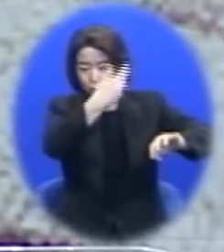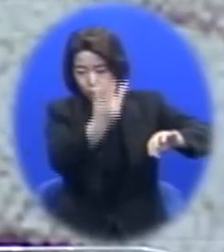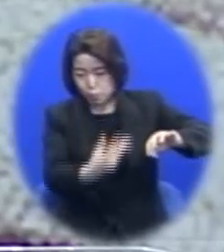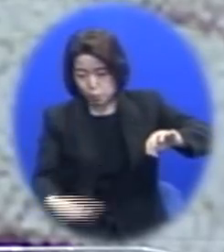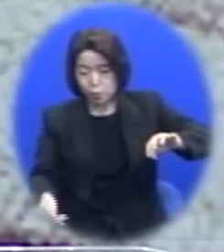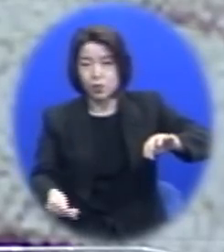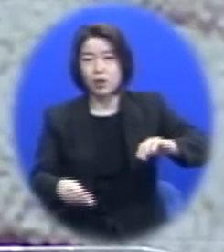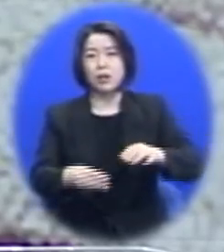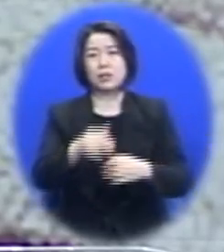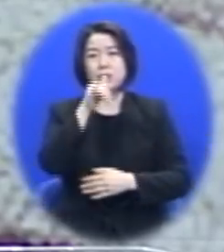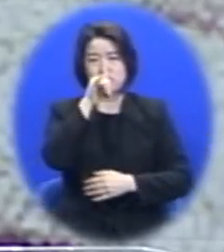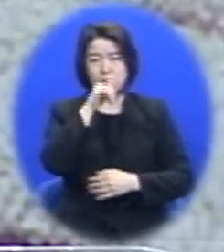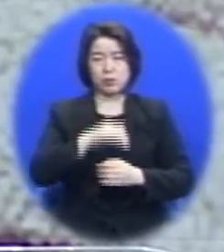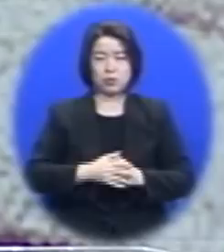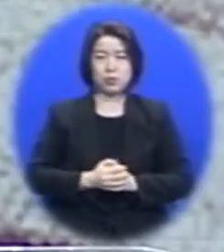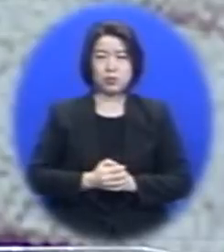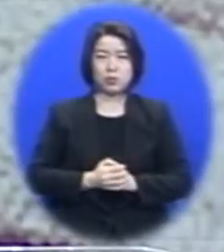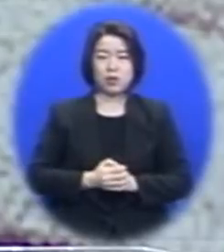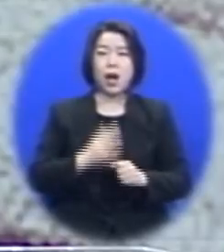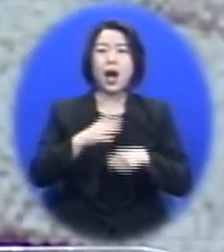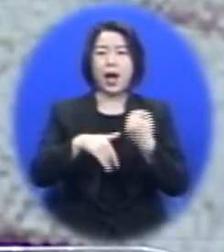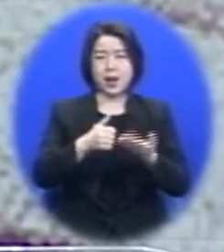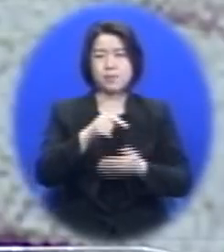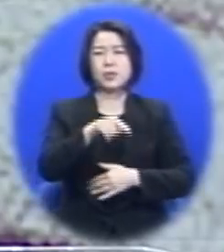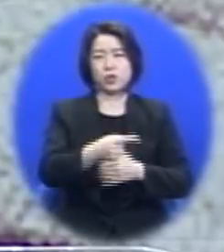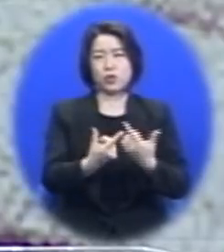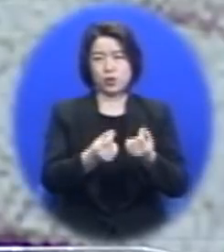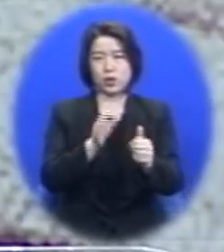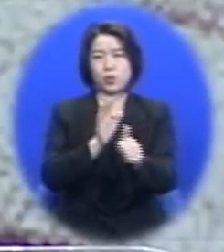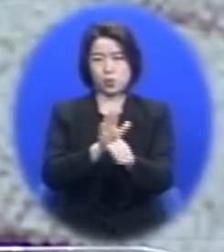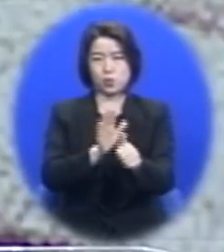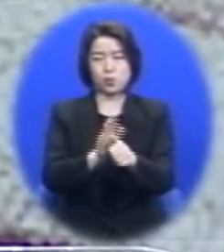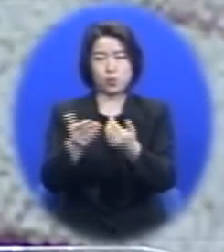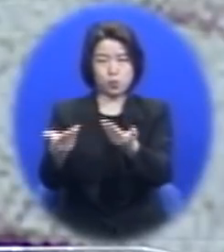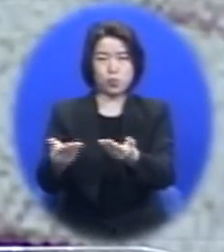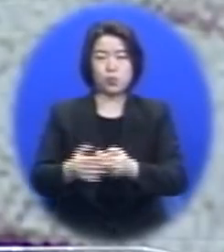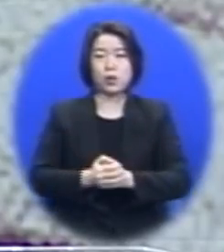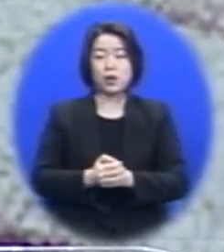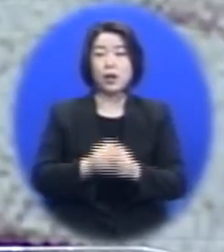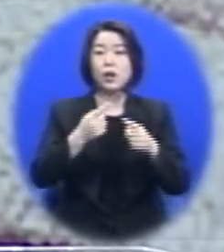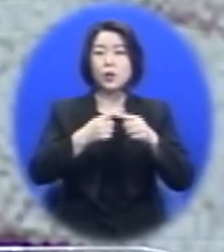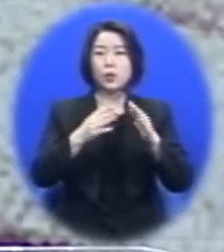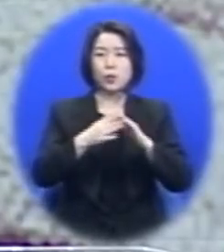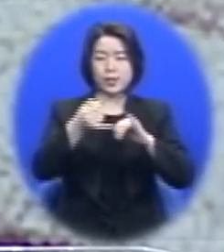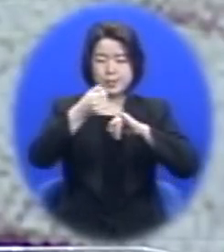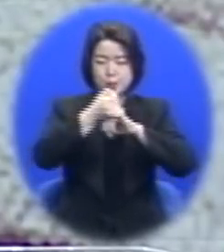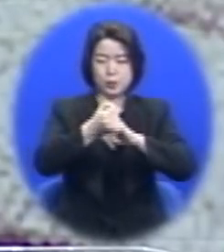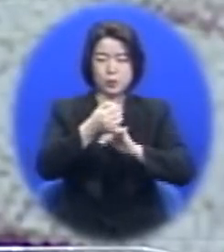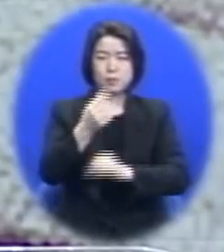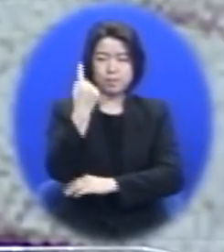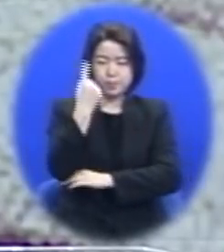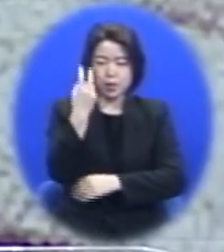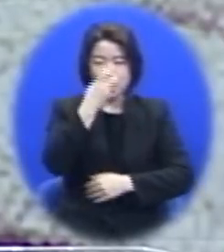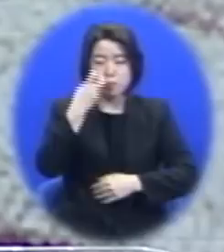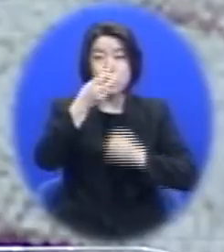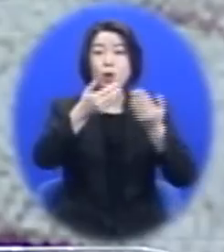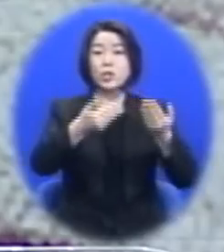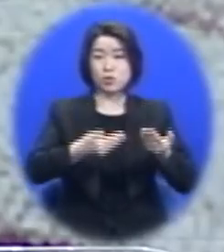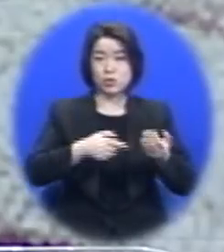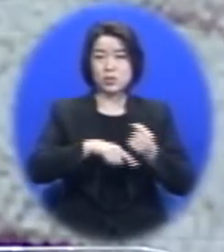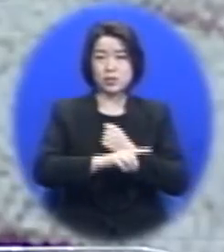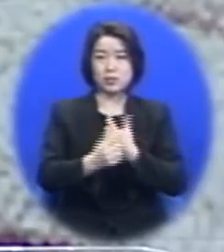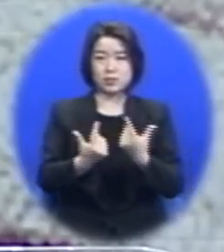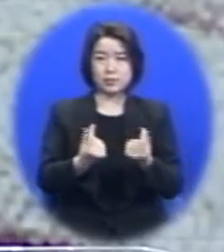나옵니다 하나님이 그리 하신다는 걸 교회를 반드시 지키고 보호하시는 다는 것입니다